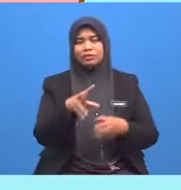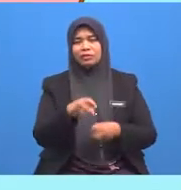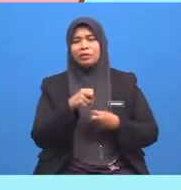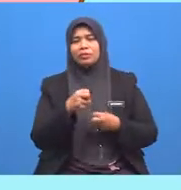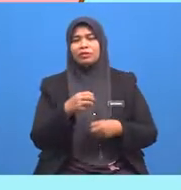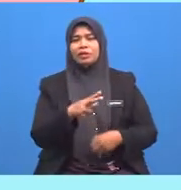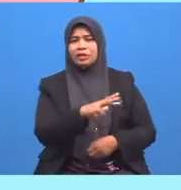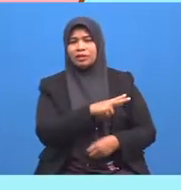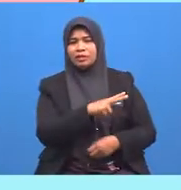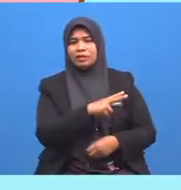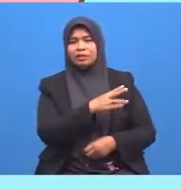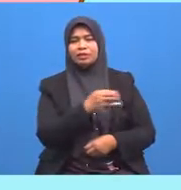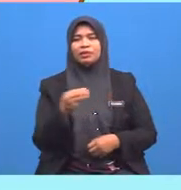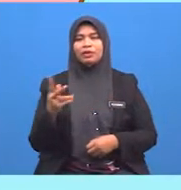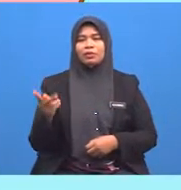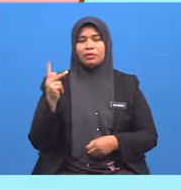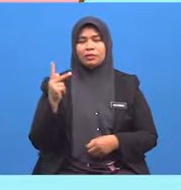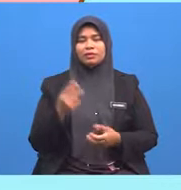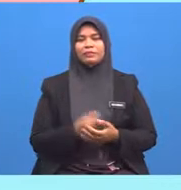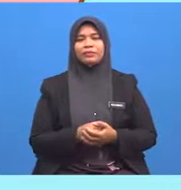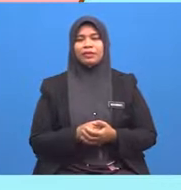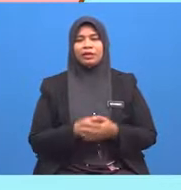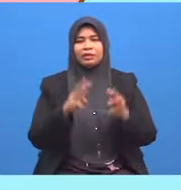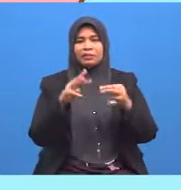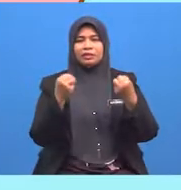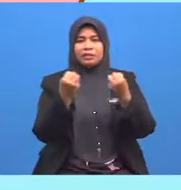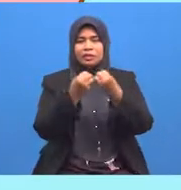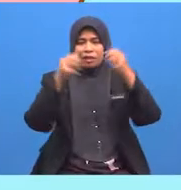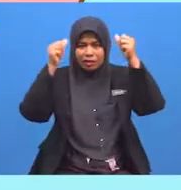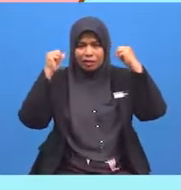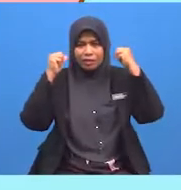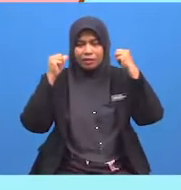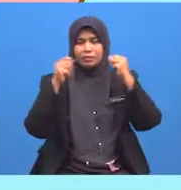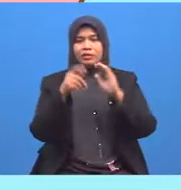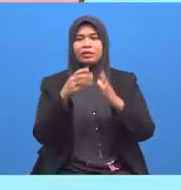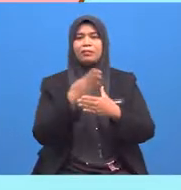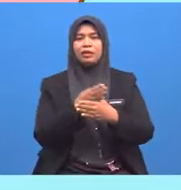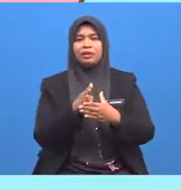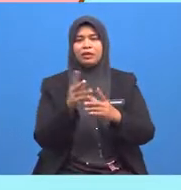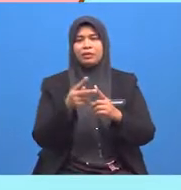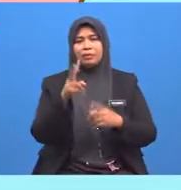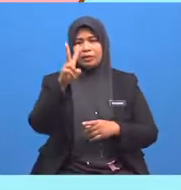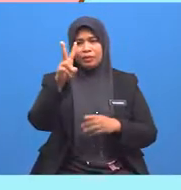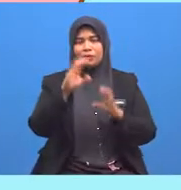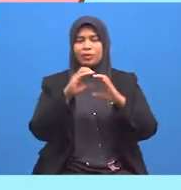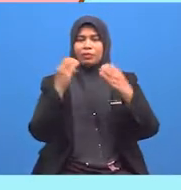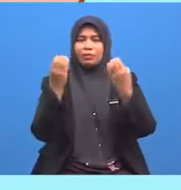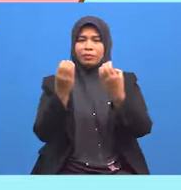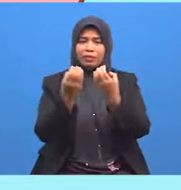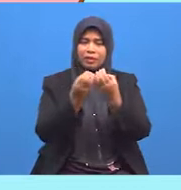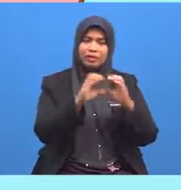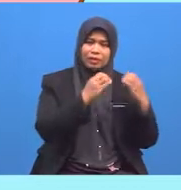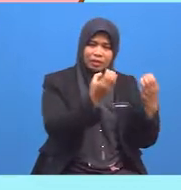pose Fadel umumnya masyarakat Arab jahiliyah terbahagi kepada dua kelompok utama